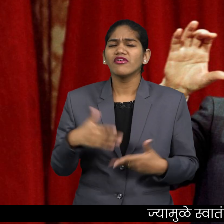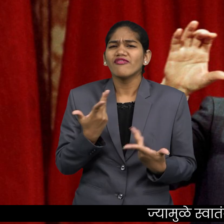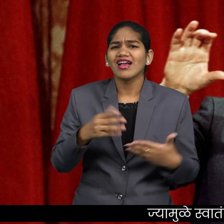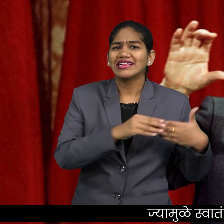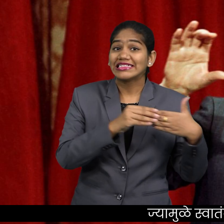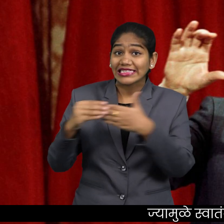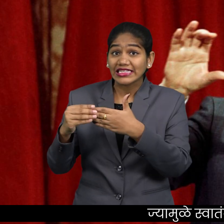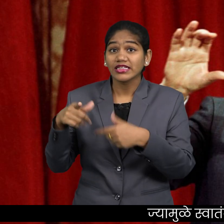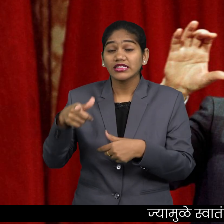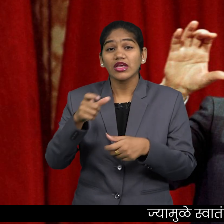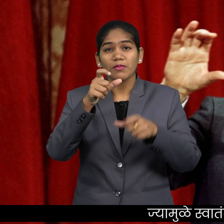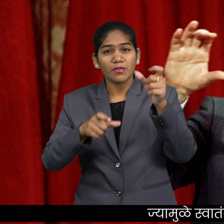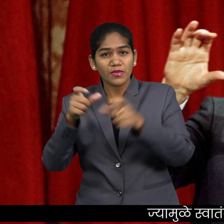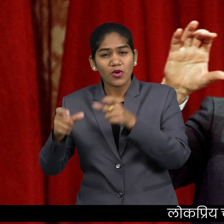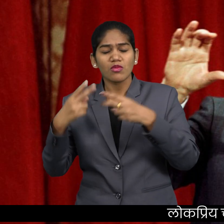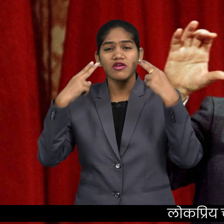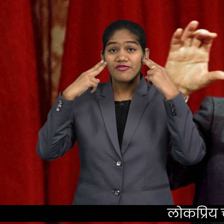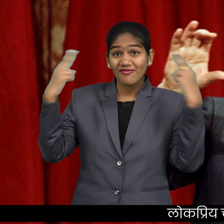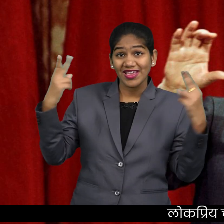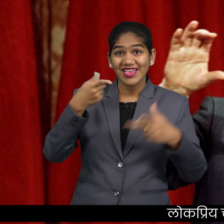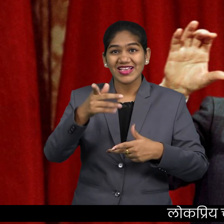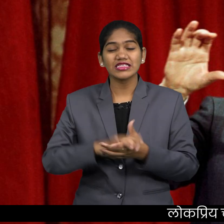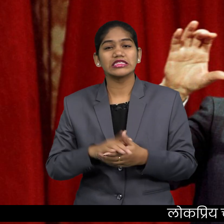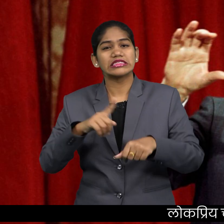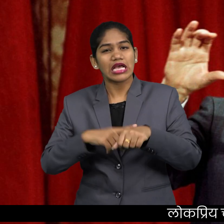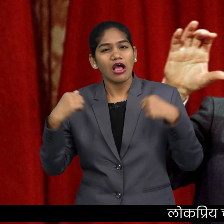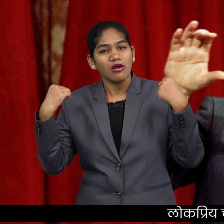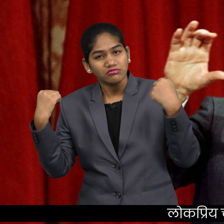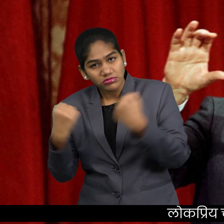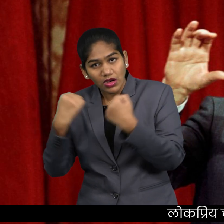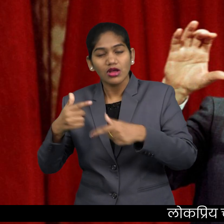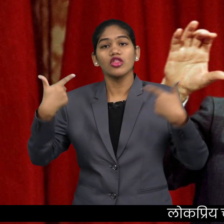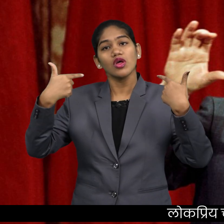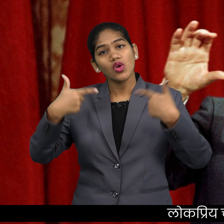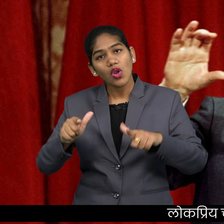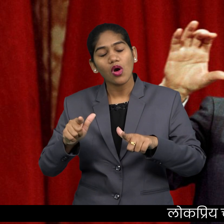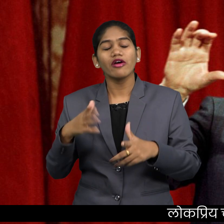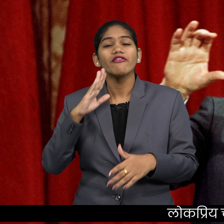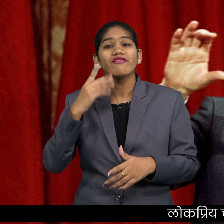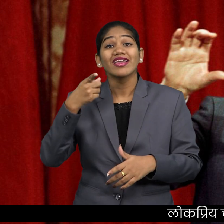ज्यामुळे स्वातंत्र्य आणि लोकशाहीसाठी लोकप्रिय चळवळी सुरू झाल्या.